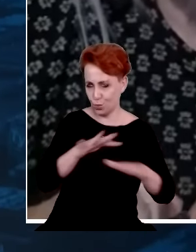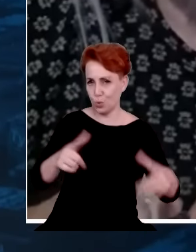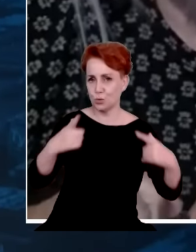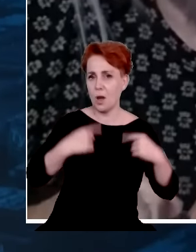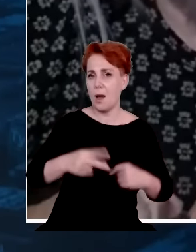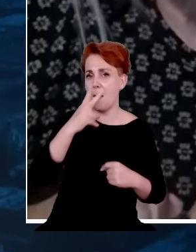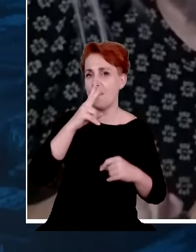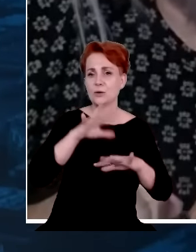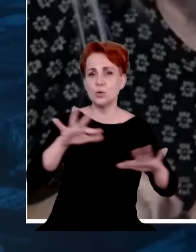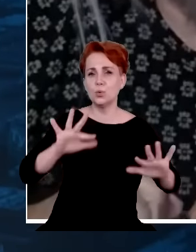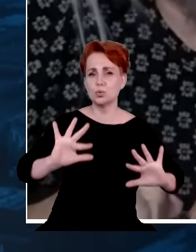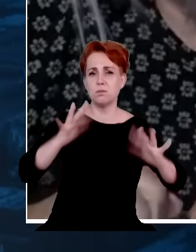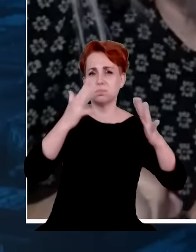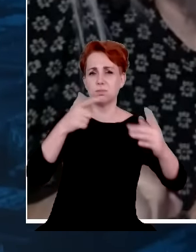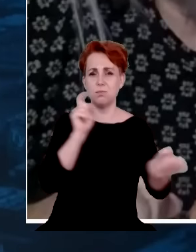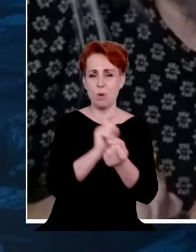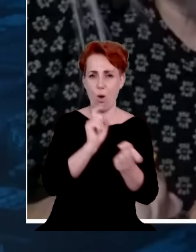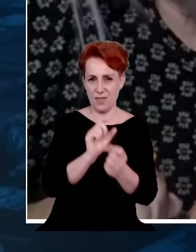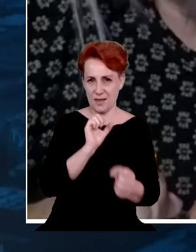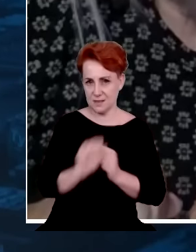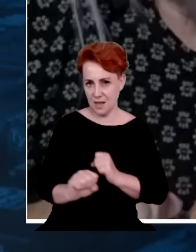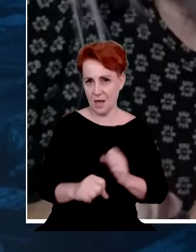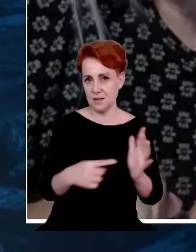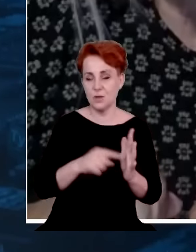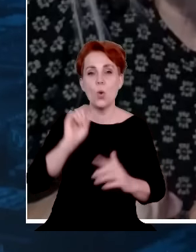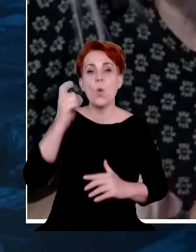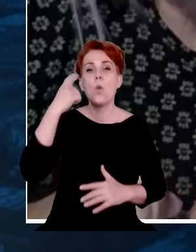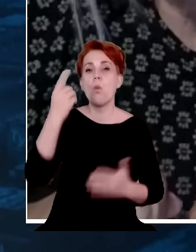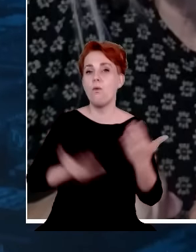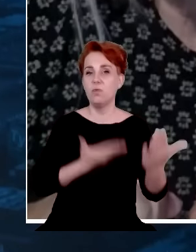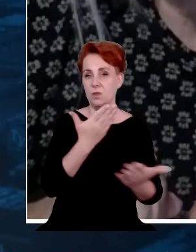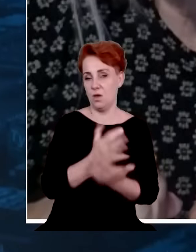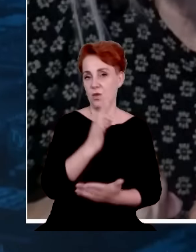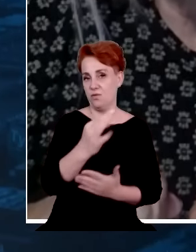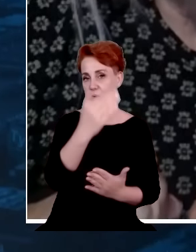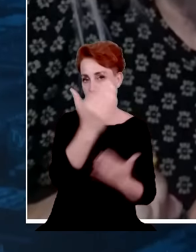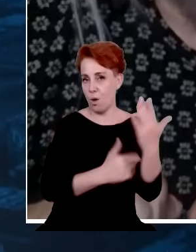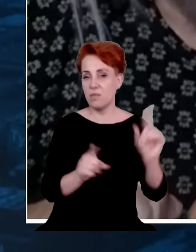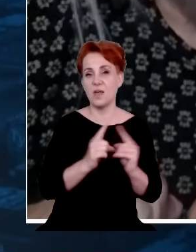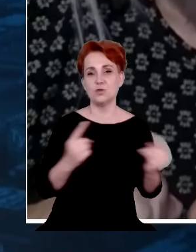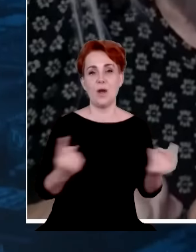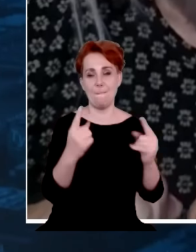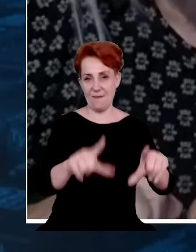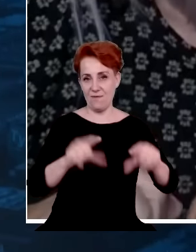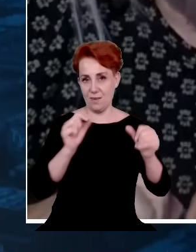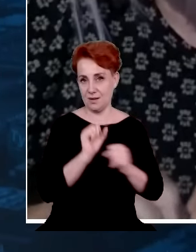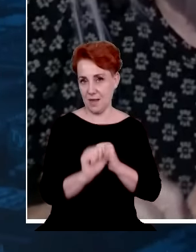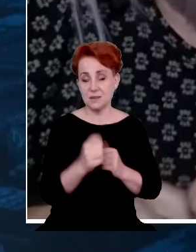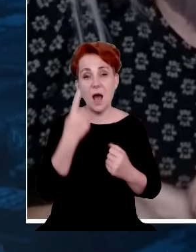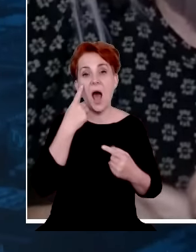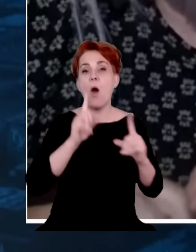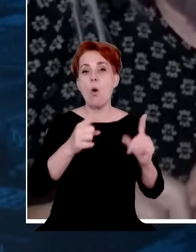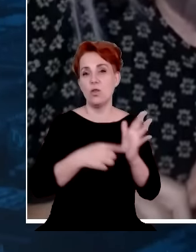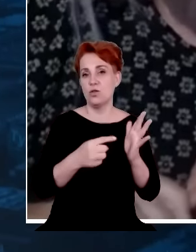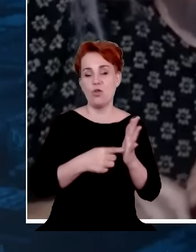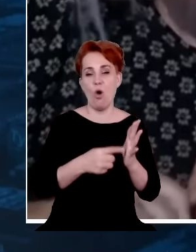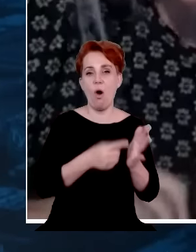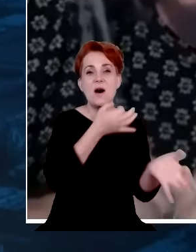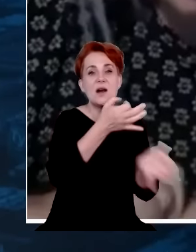protestów i na to że to jest jeden z głównych postulatów waszego programu i kampanii wyborczej a uważacie że referendum nie będzie miało